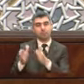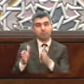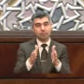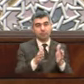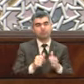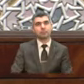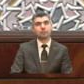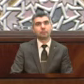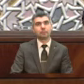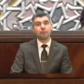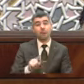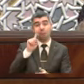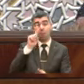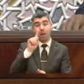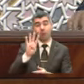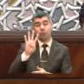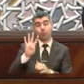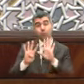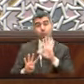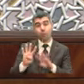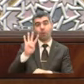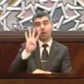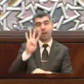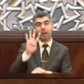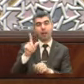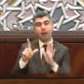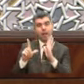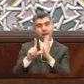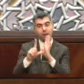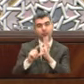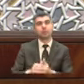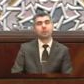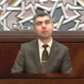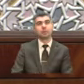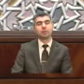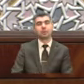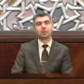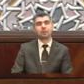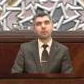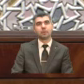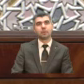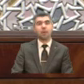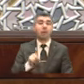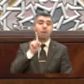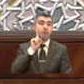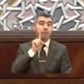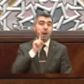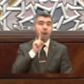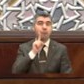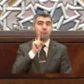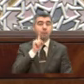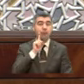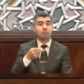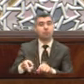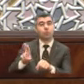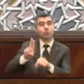ووفقا للمادة 149 من النظام الداخلي لمجلسنا الموقر، أعطي الكلمة للسيدة النائبة السيدة